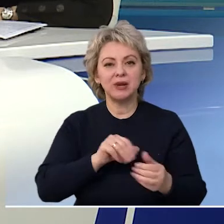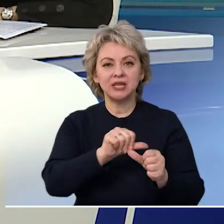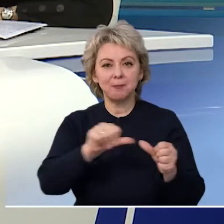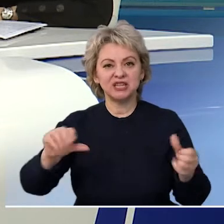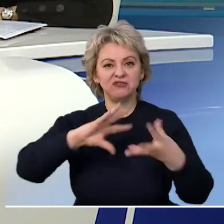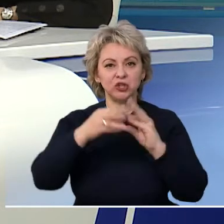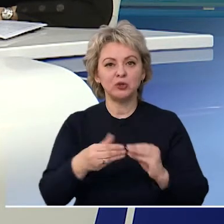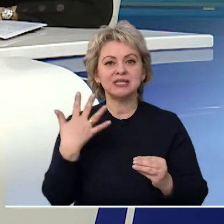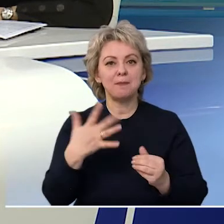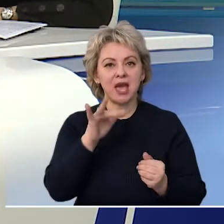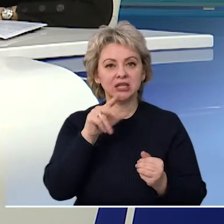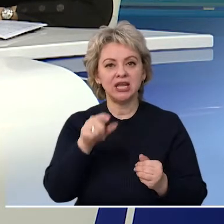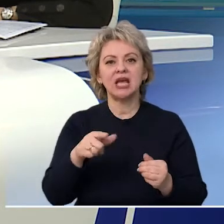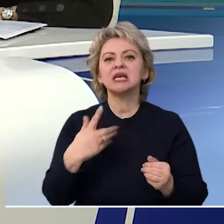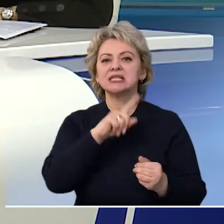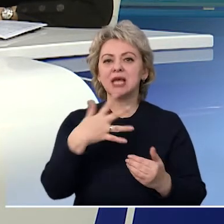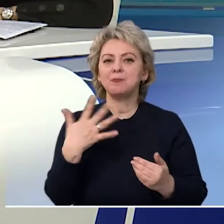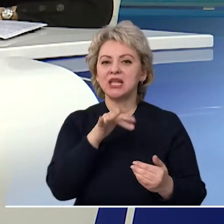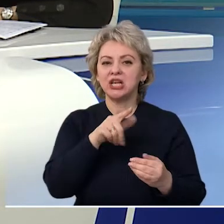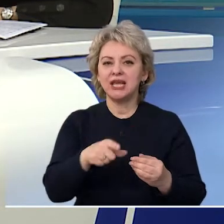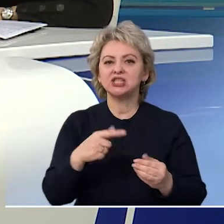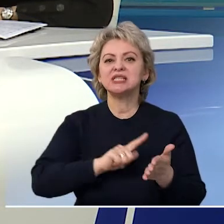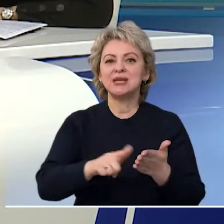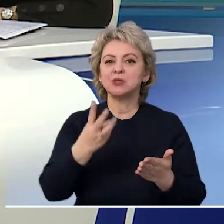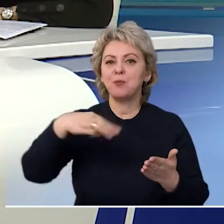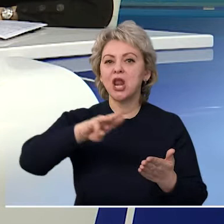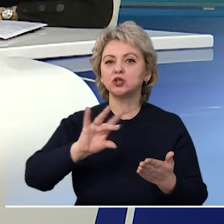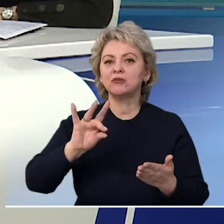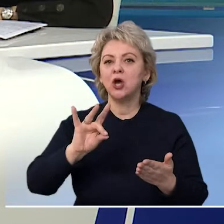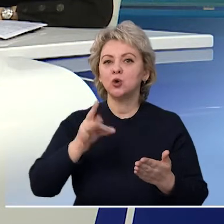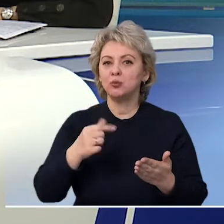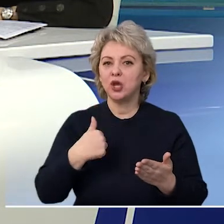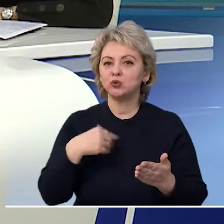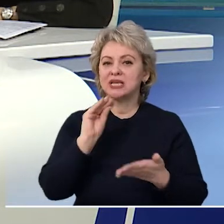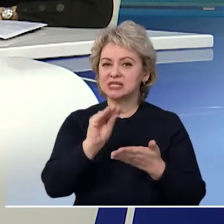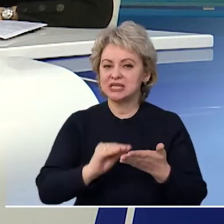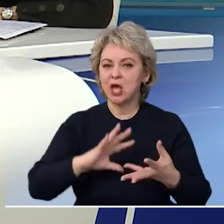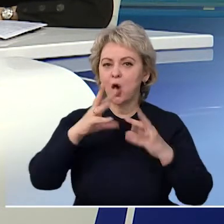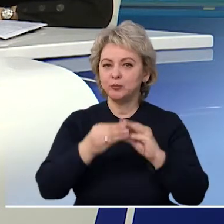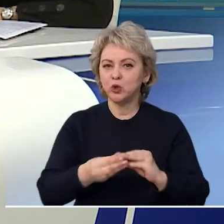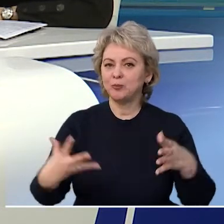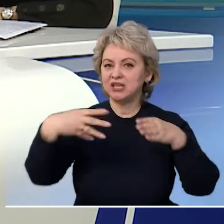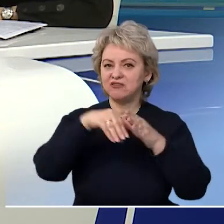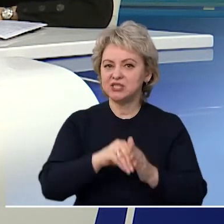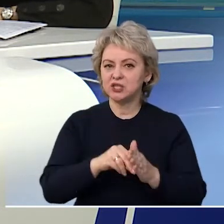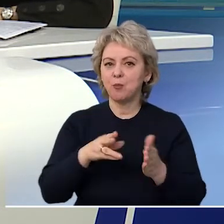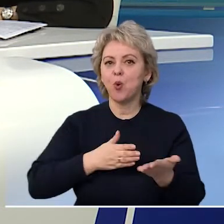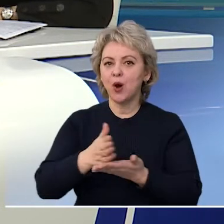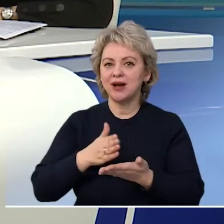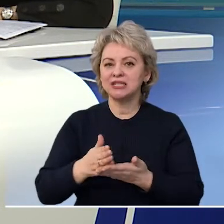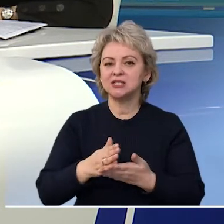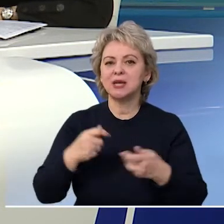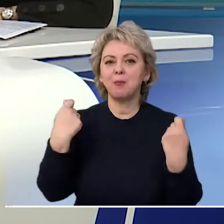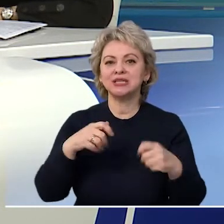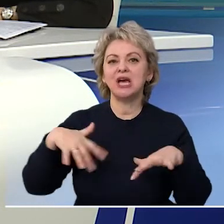было подведение итогов за 5 лет, то за 5 лет порядка 70 миллиардов у нас составил объем инвестиций по